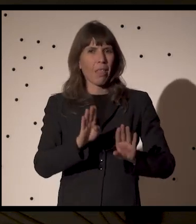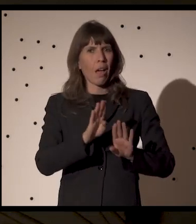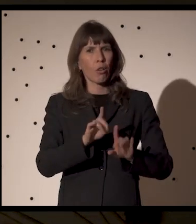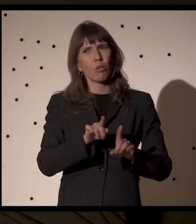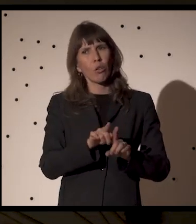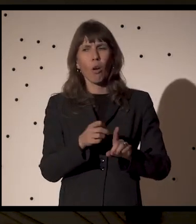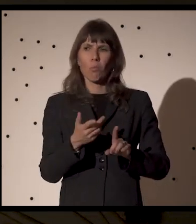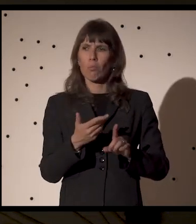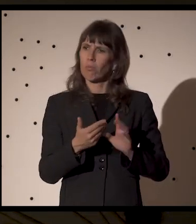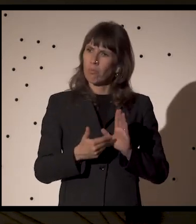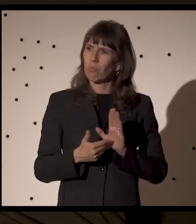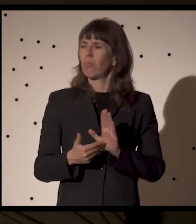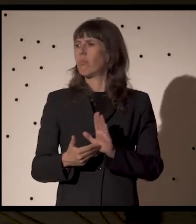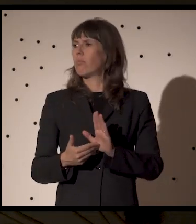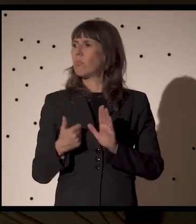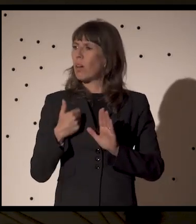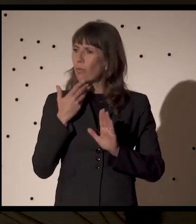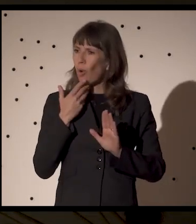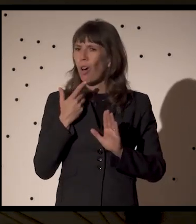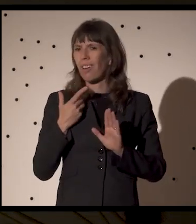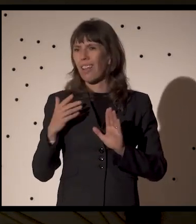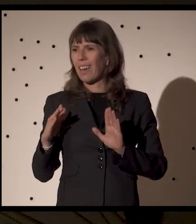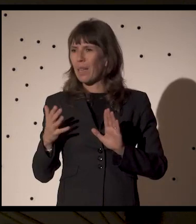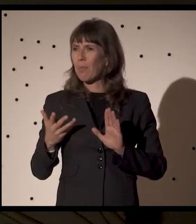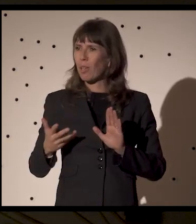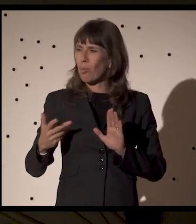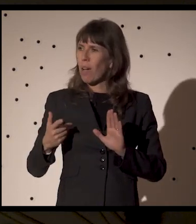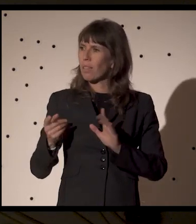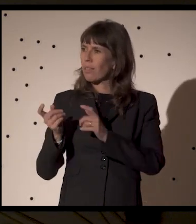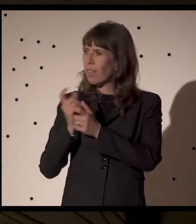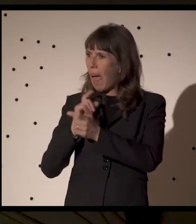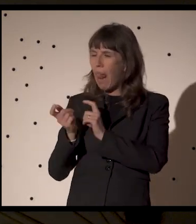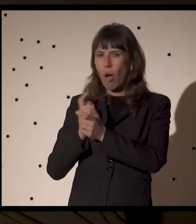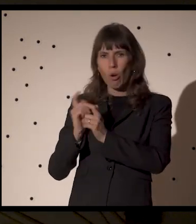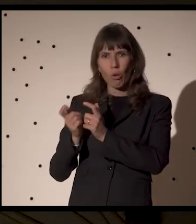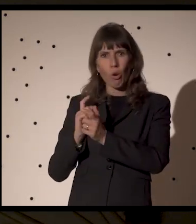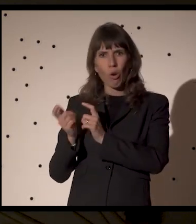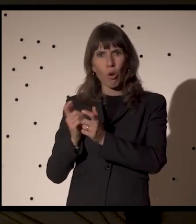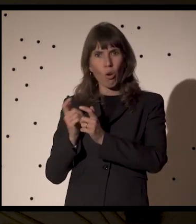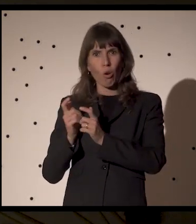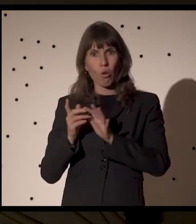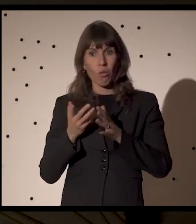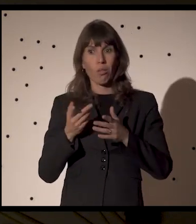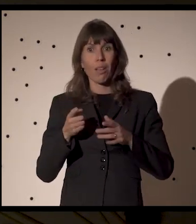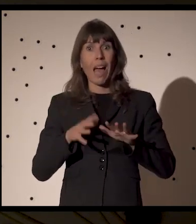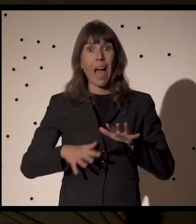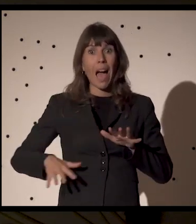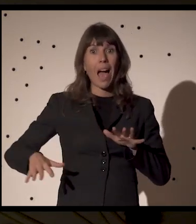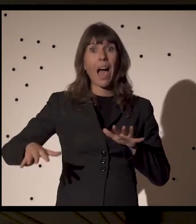spanno dialogano con le forme romanzesche dentro questo alveo si colloca una forma